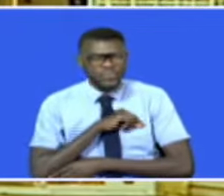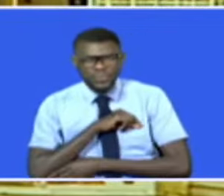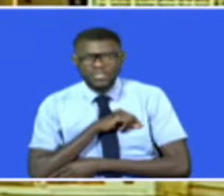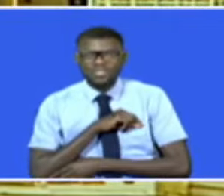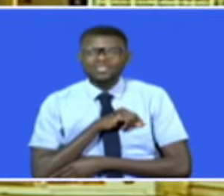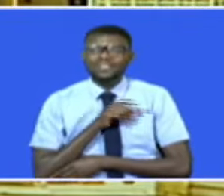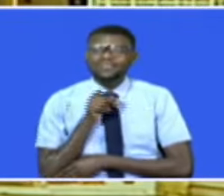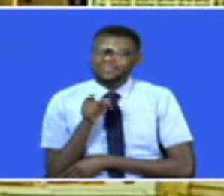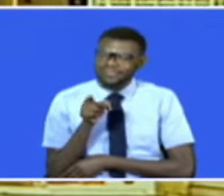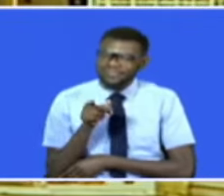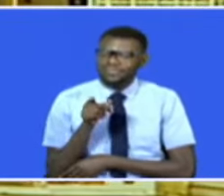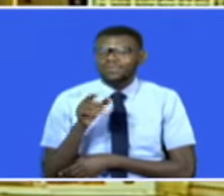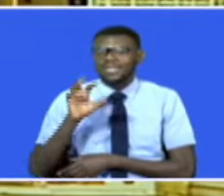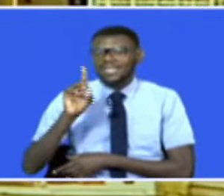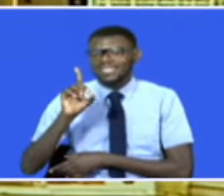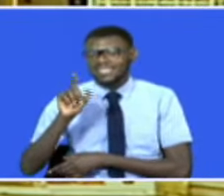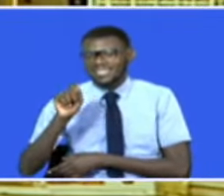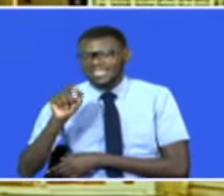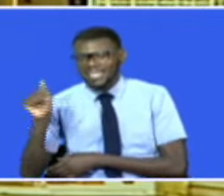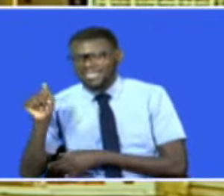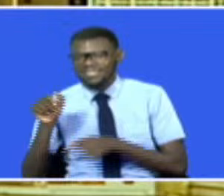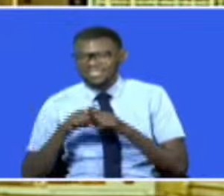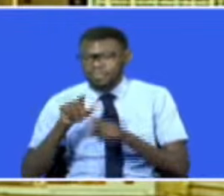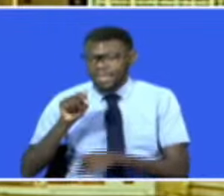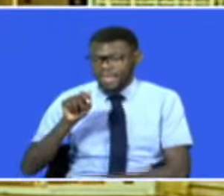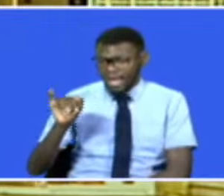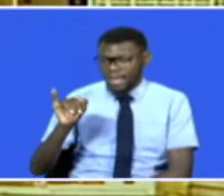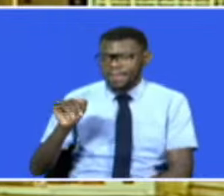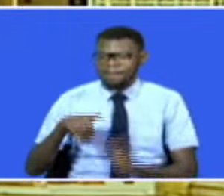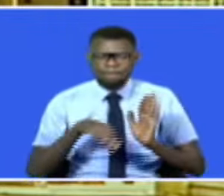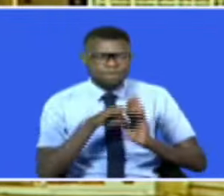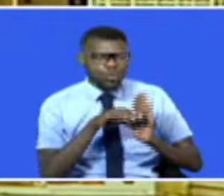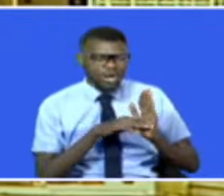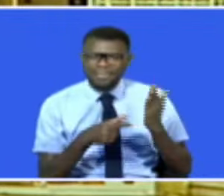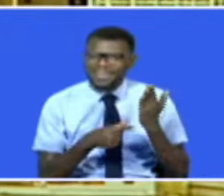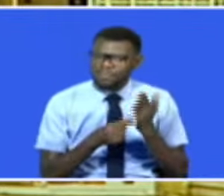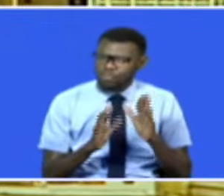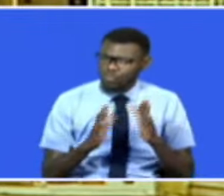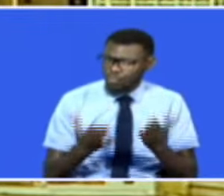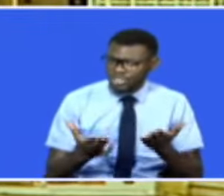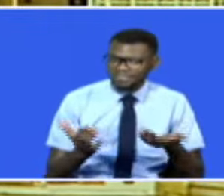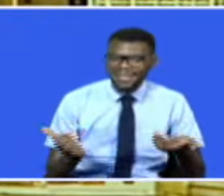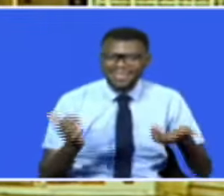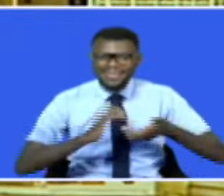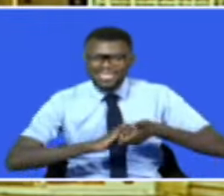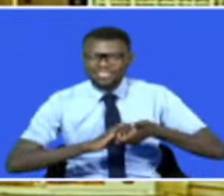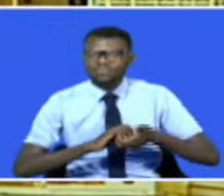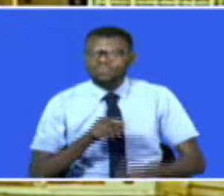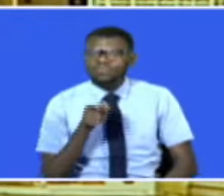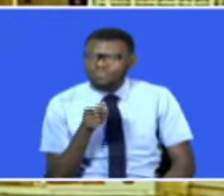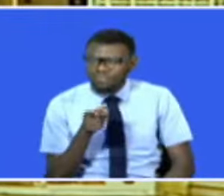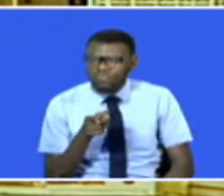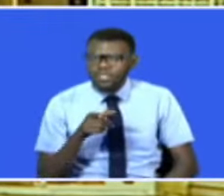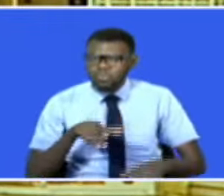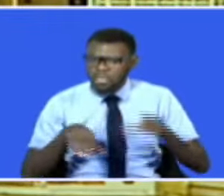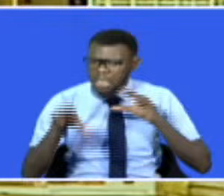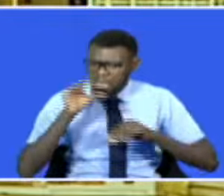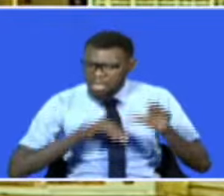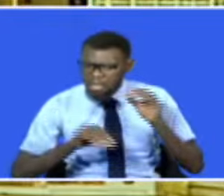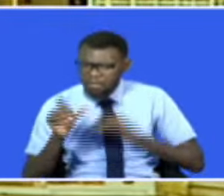bunifu, yani AI, chini ya mpango wa Engage. Kupitia mpango huo, mahafala hao wataweza kutumia ujuzi